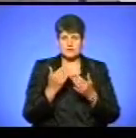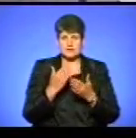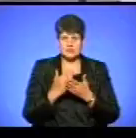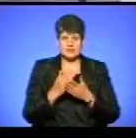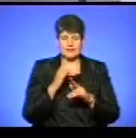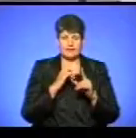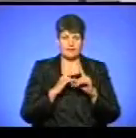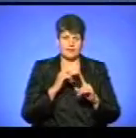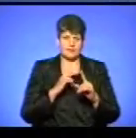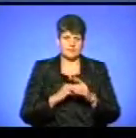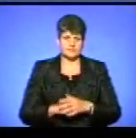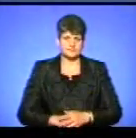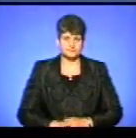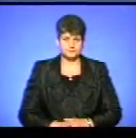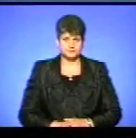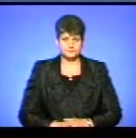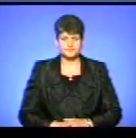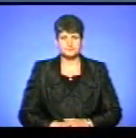на нараді.